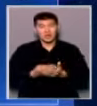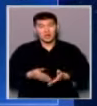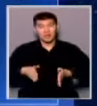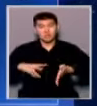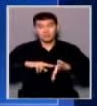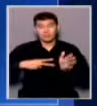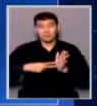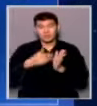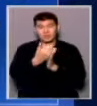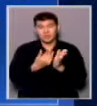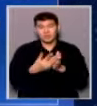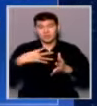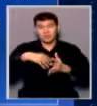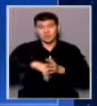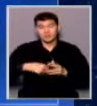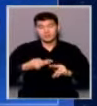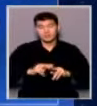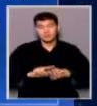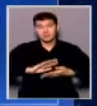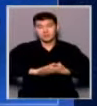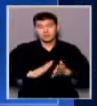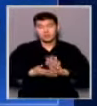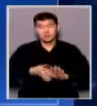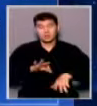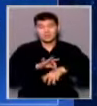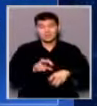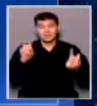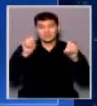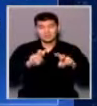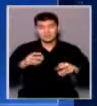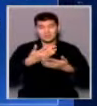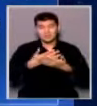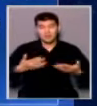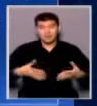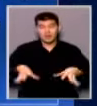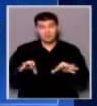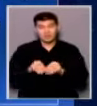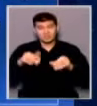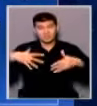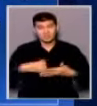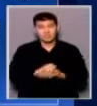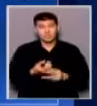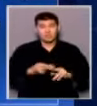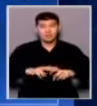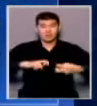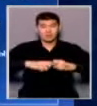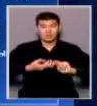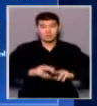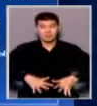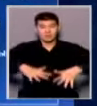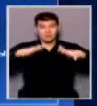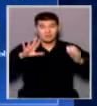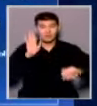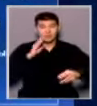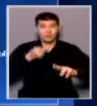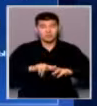дорожная карта активизации сотрудничества по проведению исследований в бассейнах крупных рек для совместного решения проблемы повышения уровня воды. В